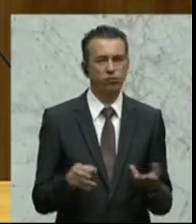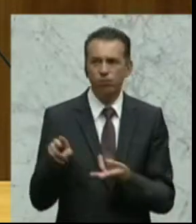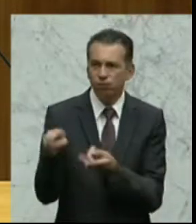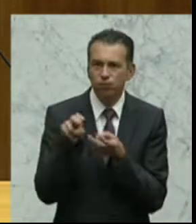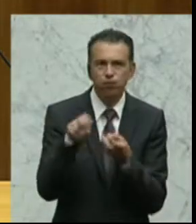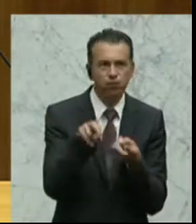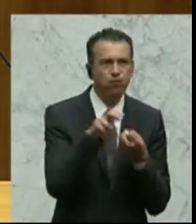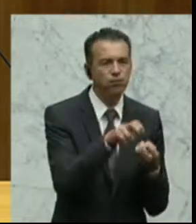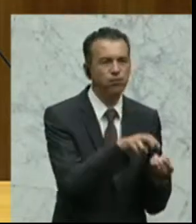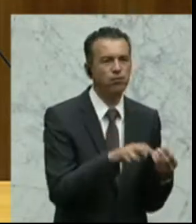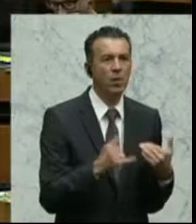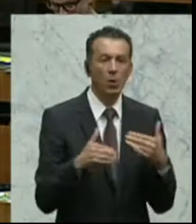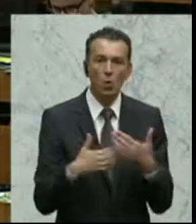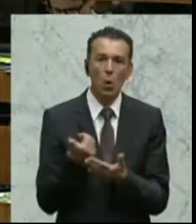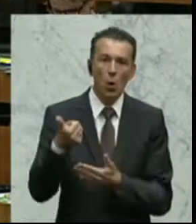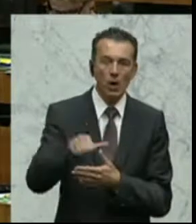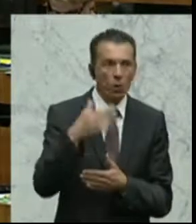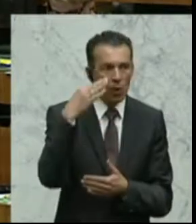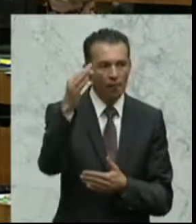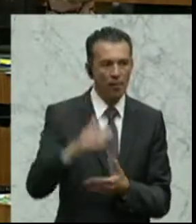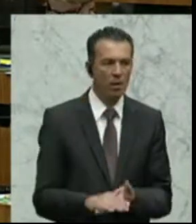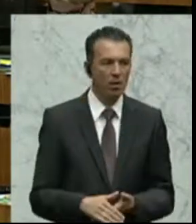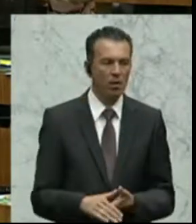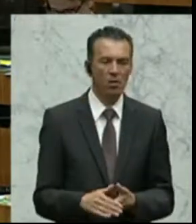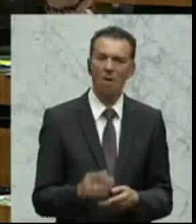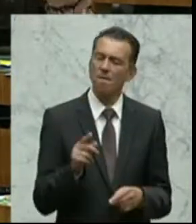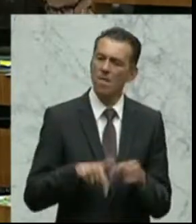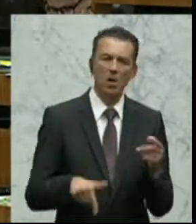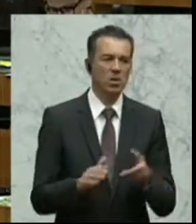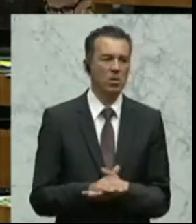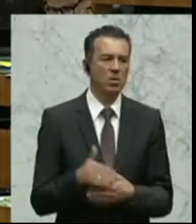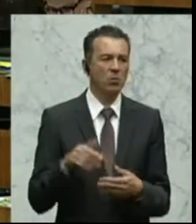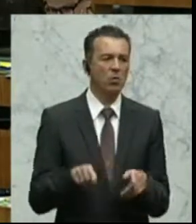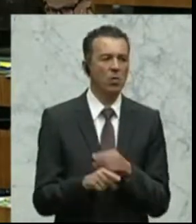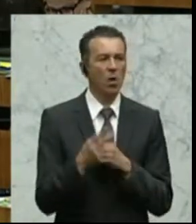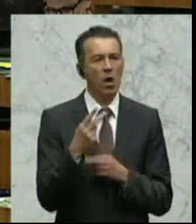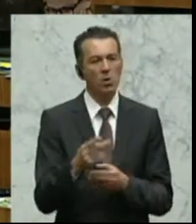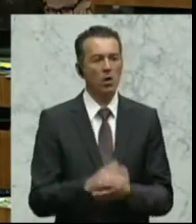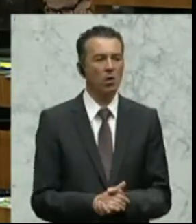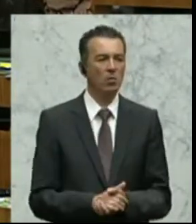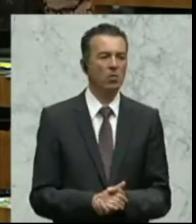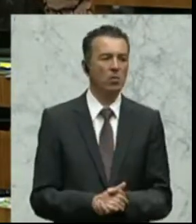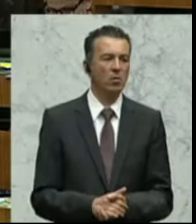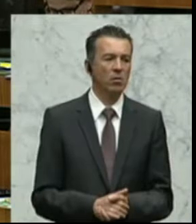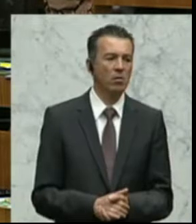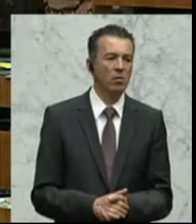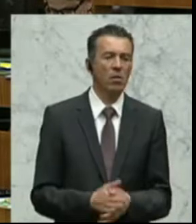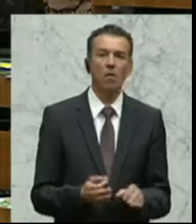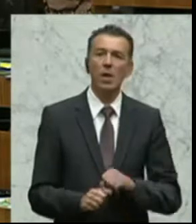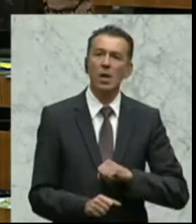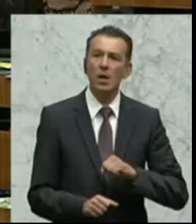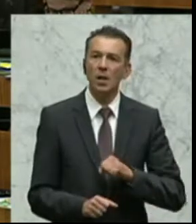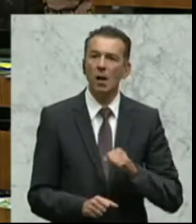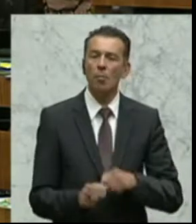noch was Neues zu erfinden, halte ich für verfehlt. Wir müssen uns auch einmal anschauen, in welchem Tempo die